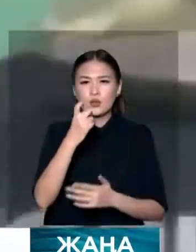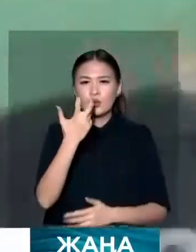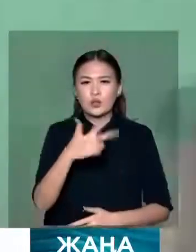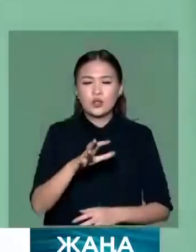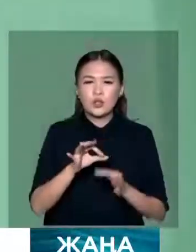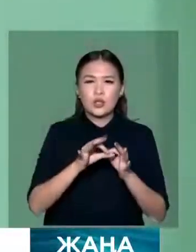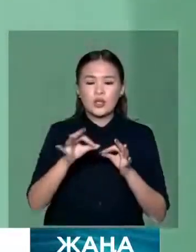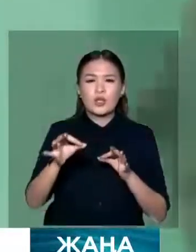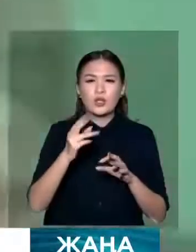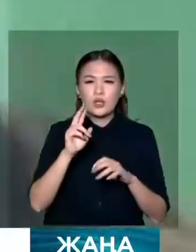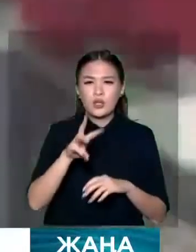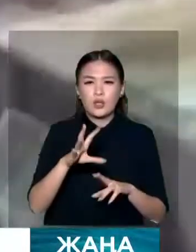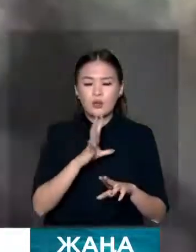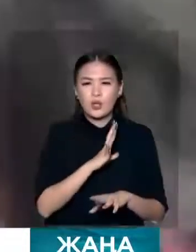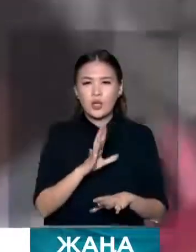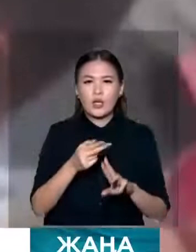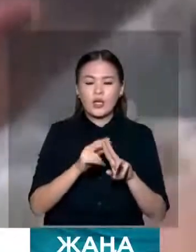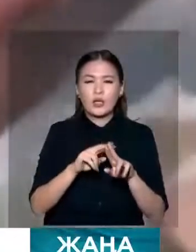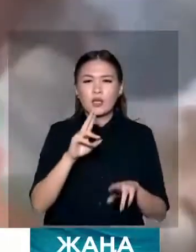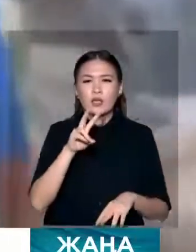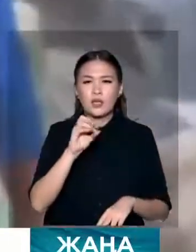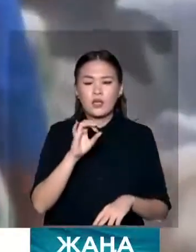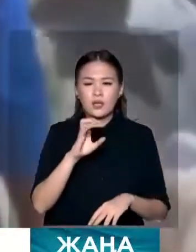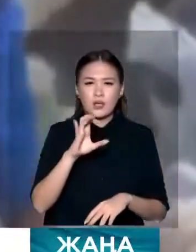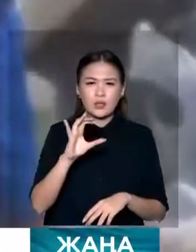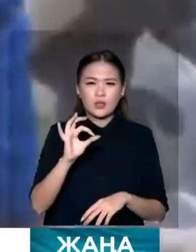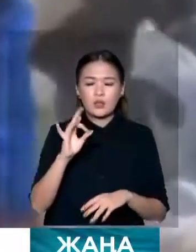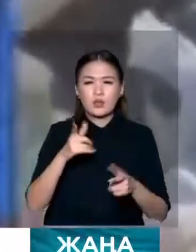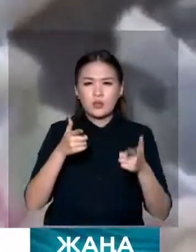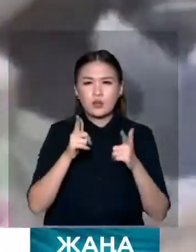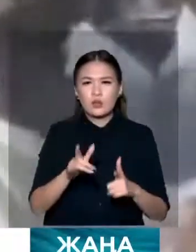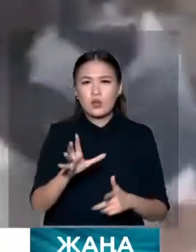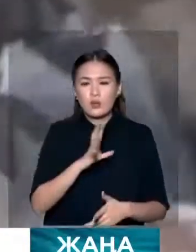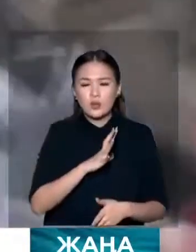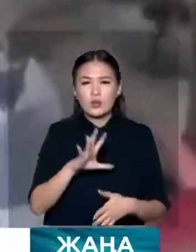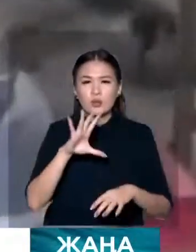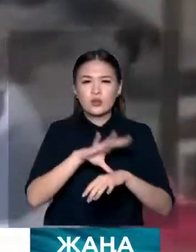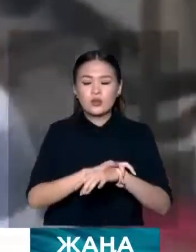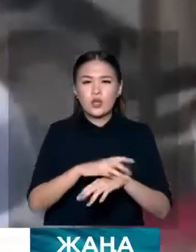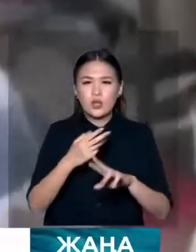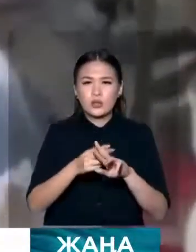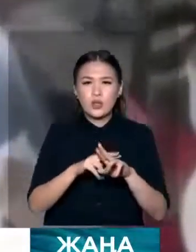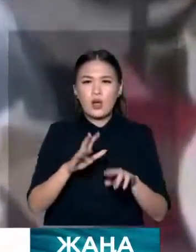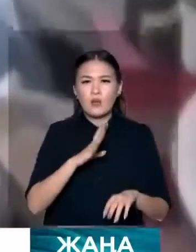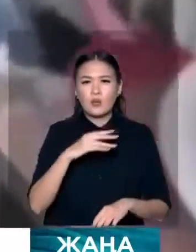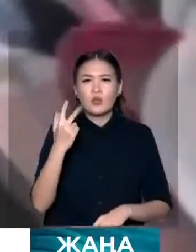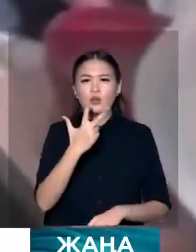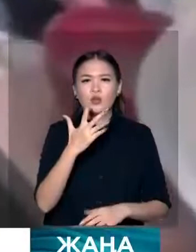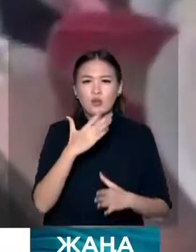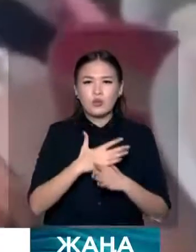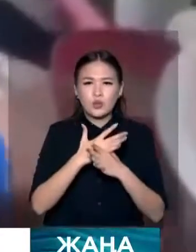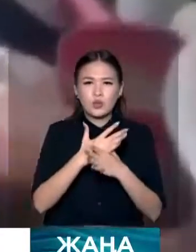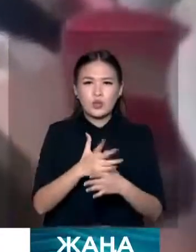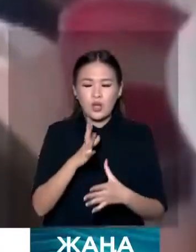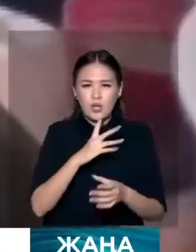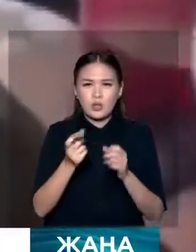130 шақырым қашықтықтағы иесіз карьерде кезекті келіссөз жүргізу кезінде қолға түскен. Артынша олардың 3 көмекшісі анықталып,